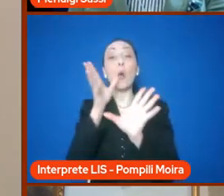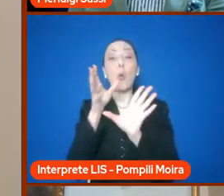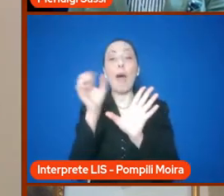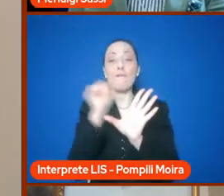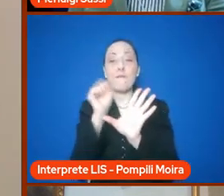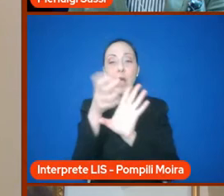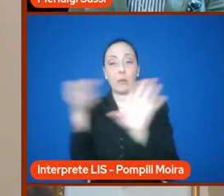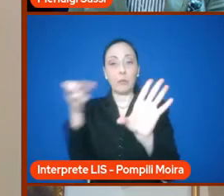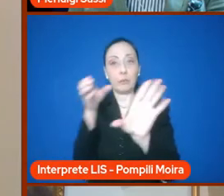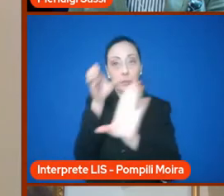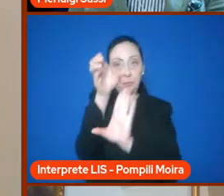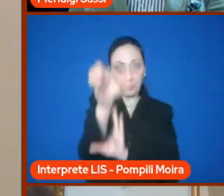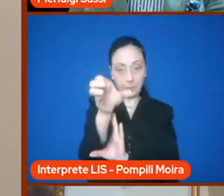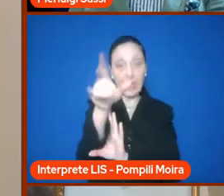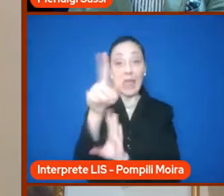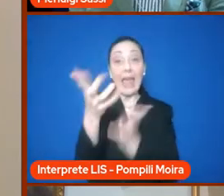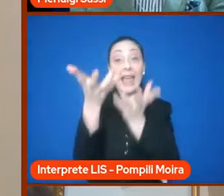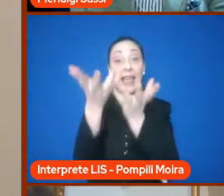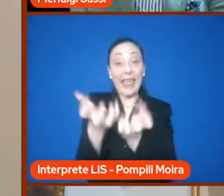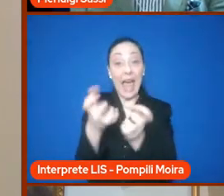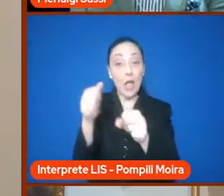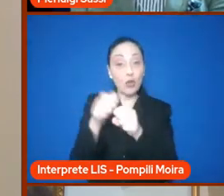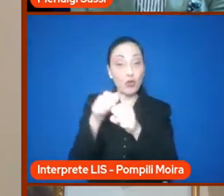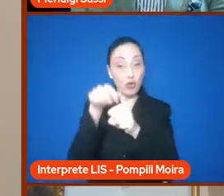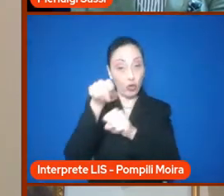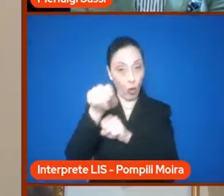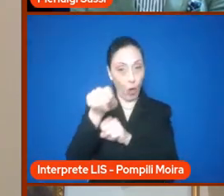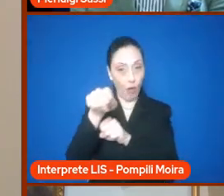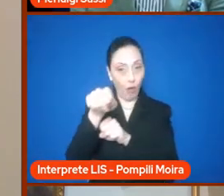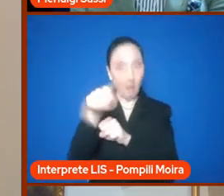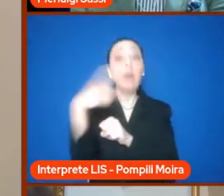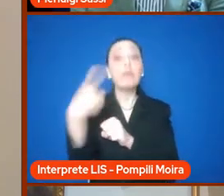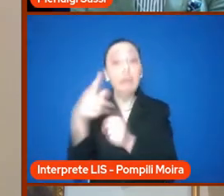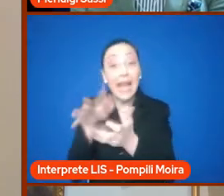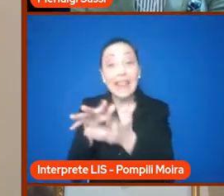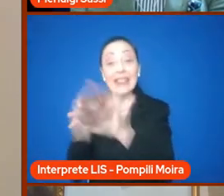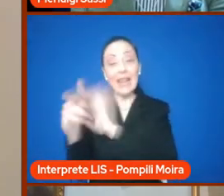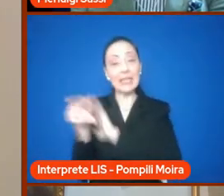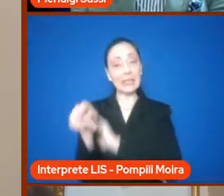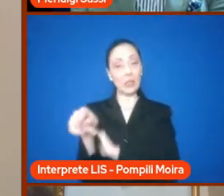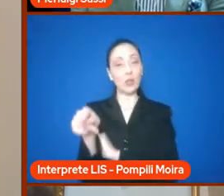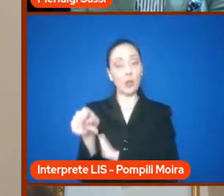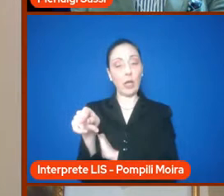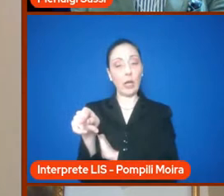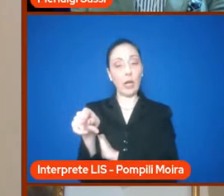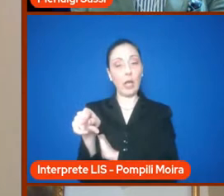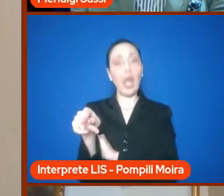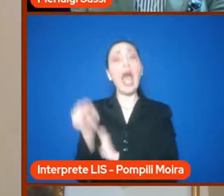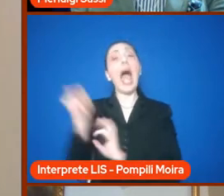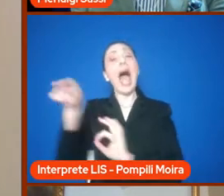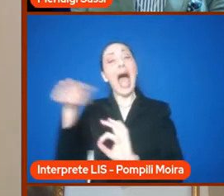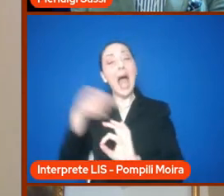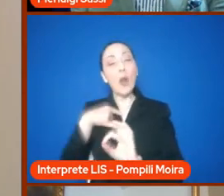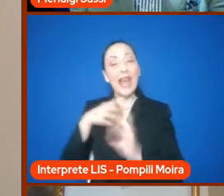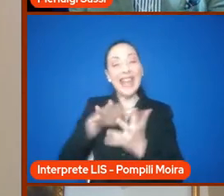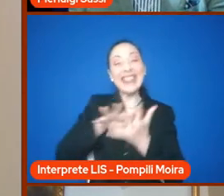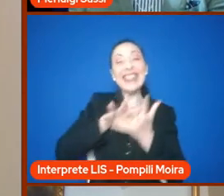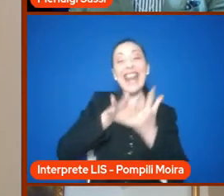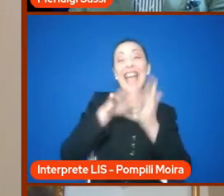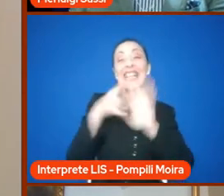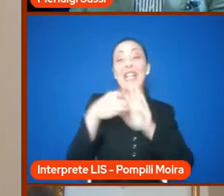una transizione di fase. Ora, le equazioni che studiano le transizioni di fase